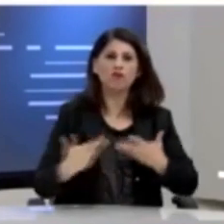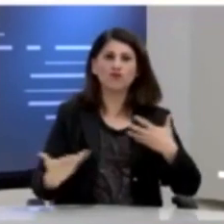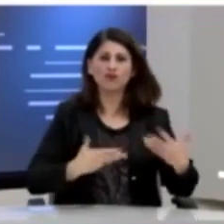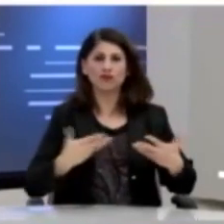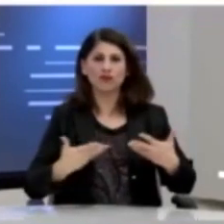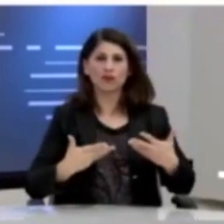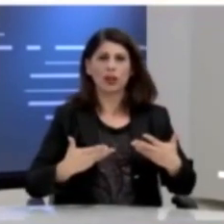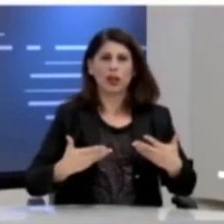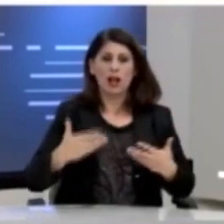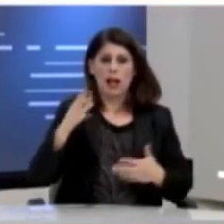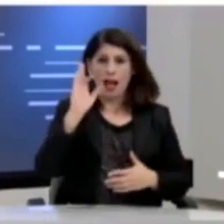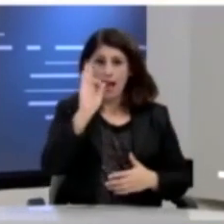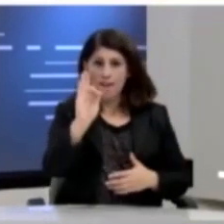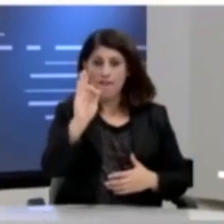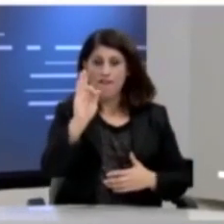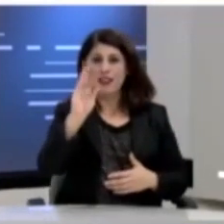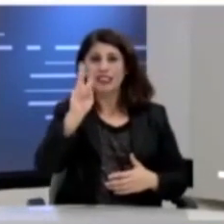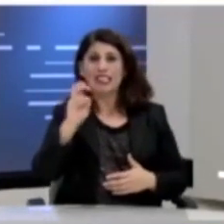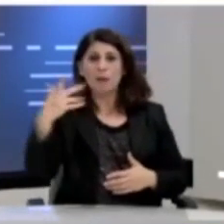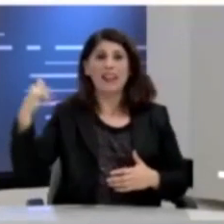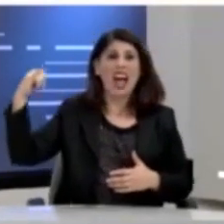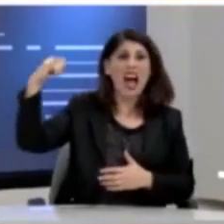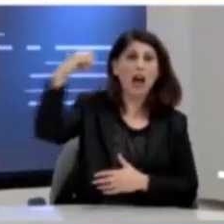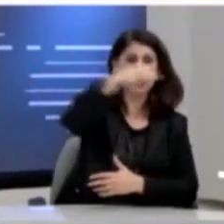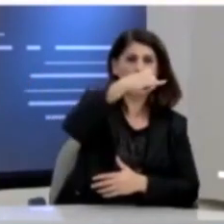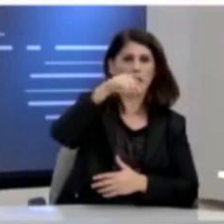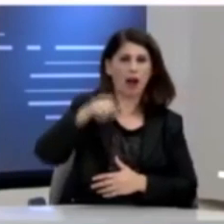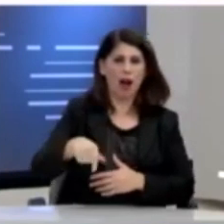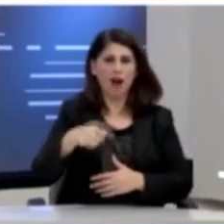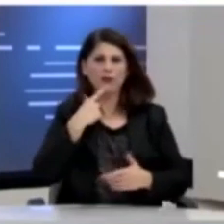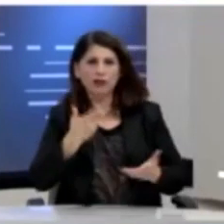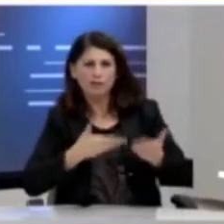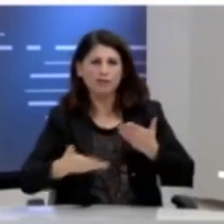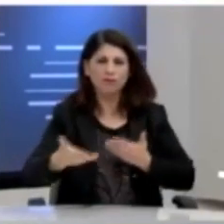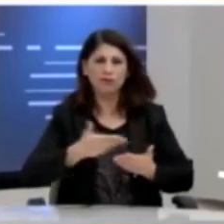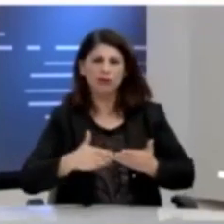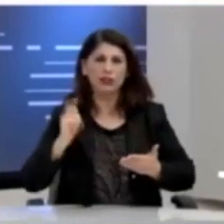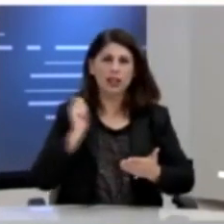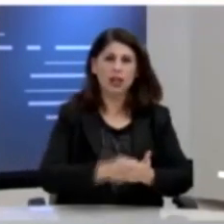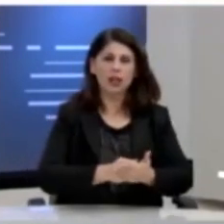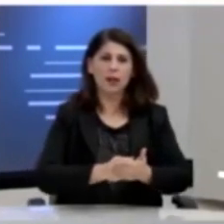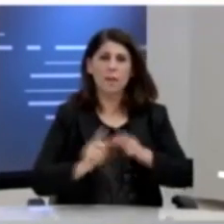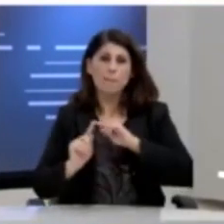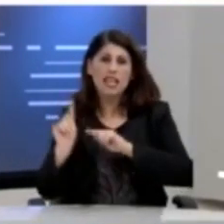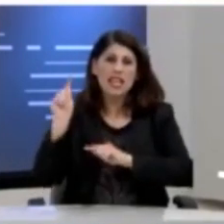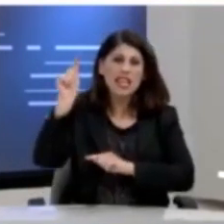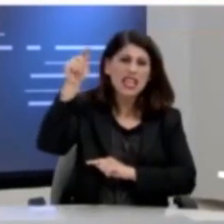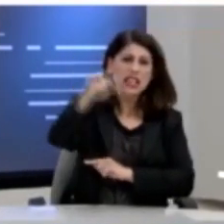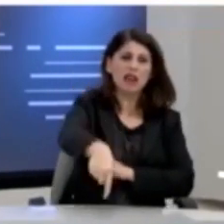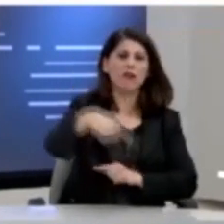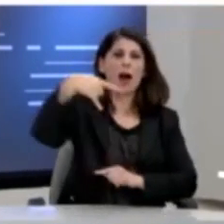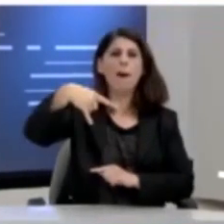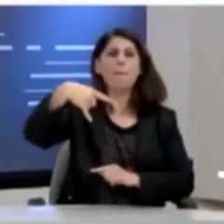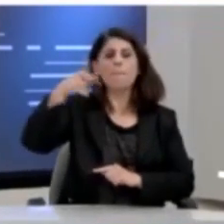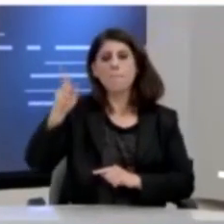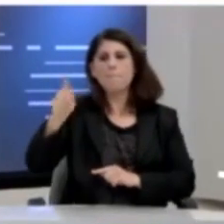σύγχρονων αεροσκαφών F-35 και στο παζάρι έχει μπει η απόκτηση του αμερικάνικου πυραυλικού συστήματος